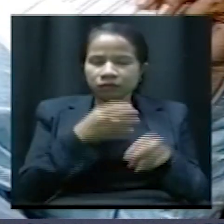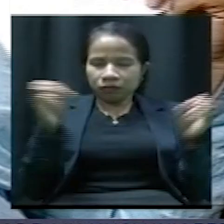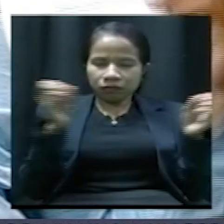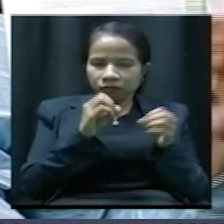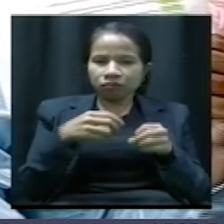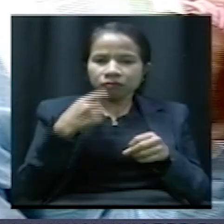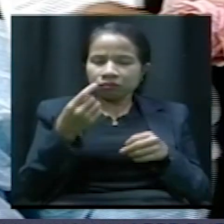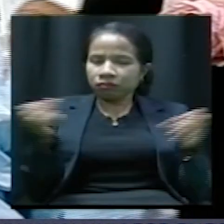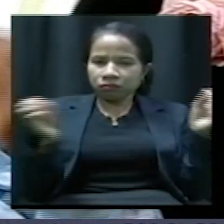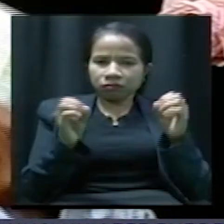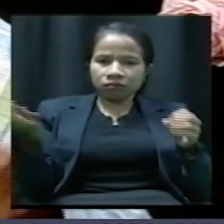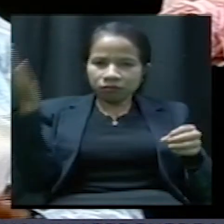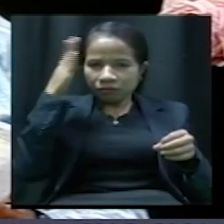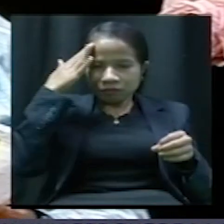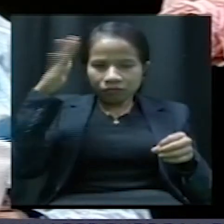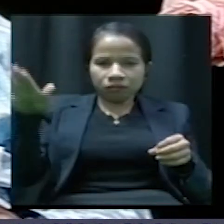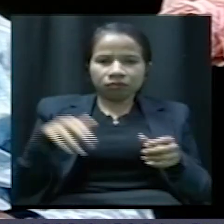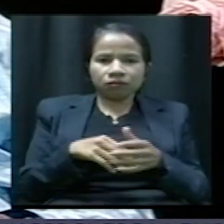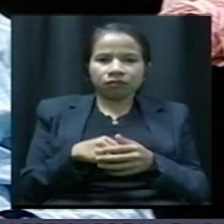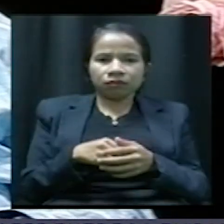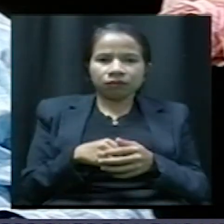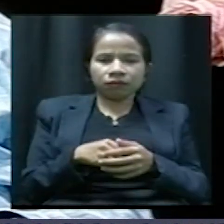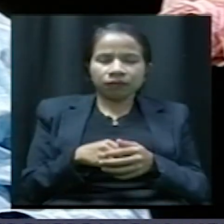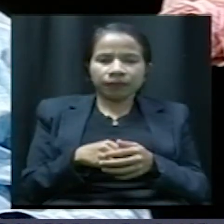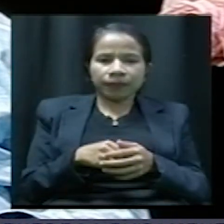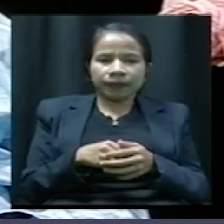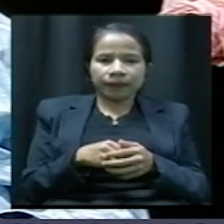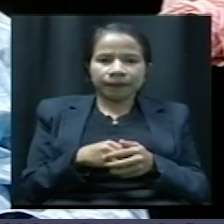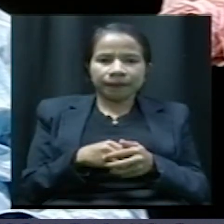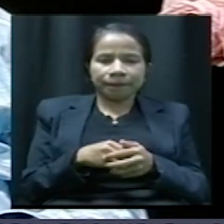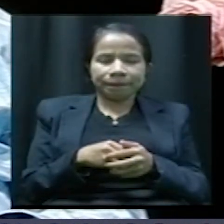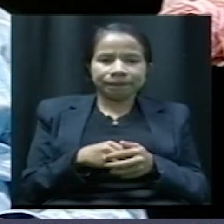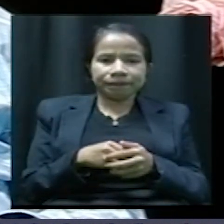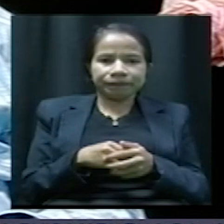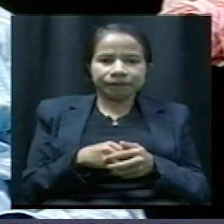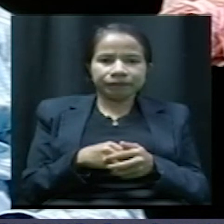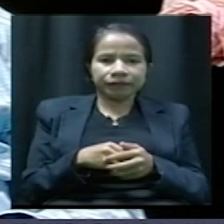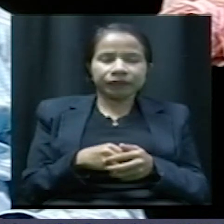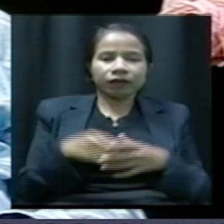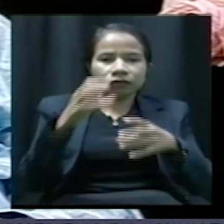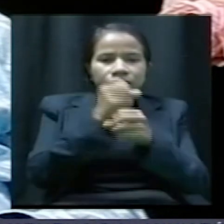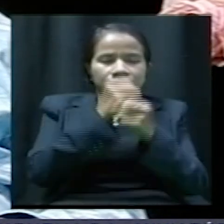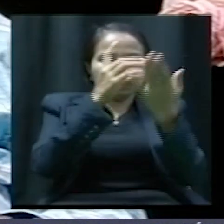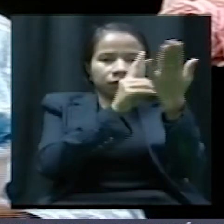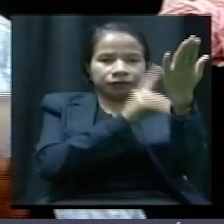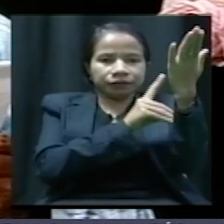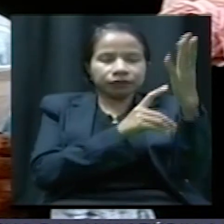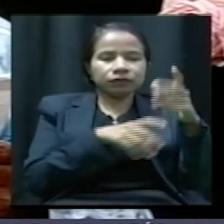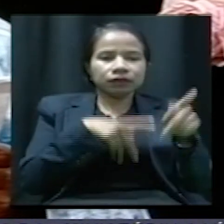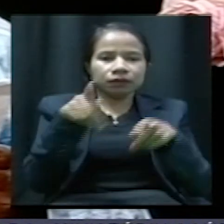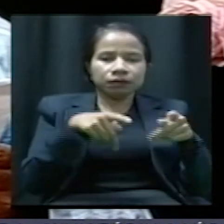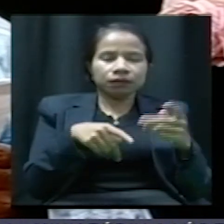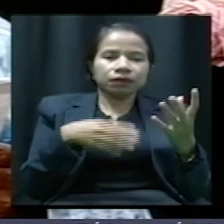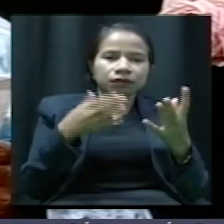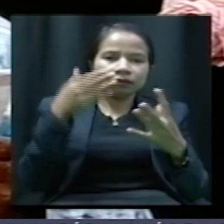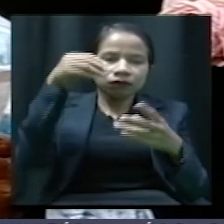dian sila lah tenam kita presija informa reforce file file buat sirah par sirah tenam kata okay sekarang ba halor ekor dadus ne emane net tama kategori tipu